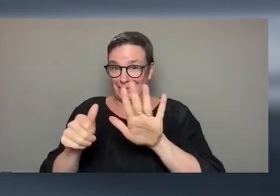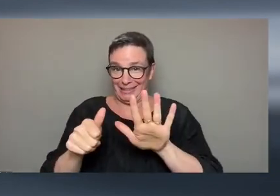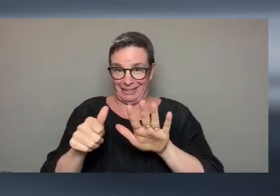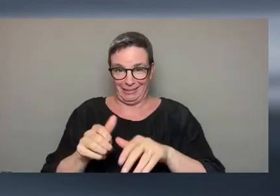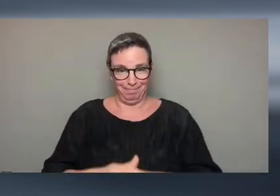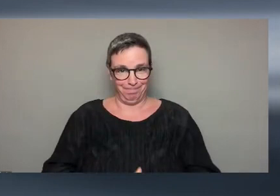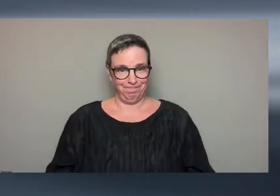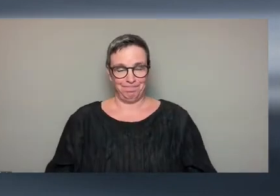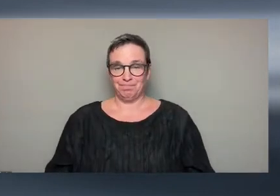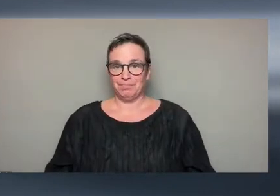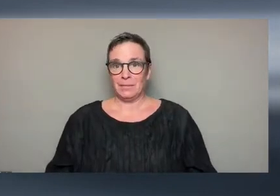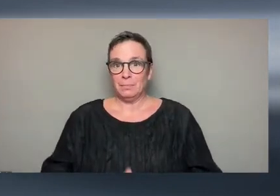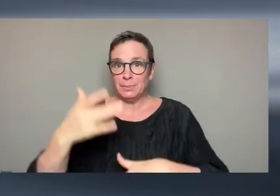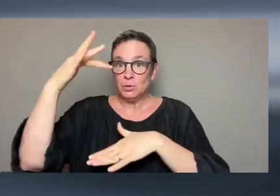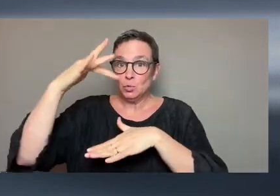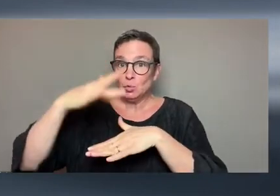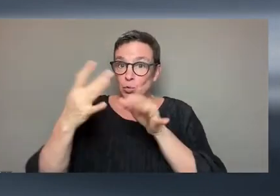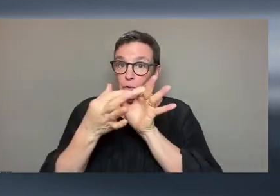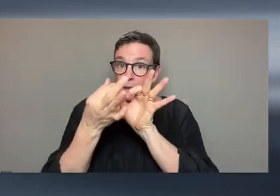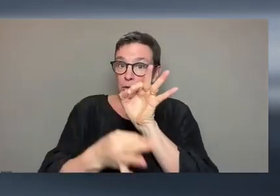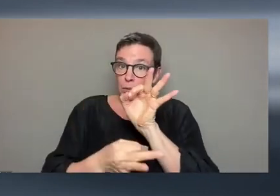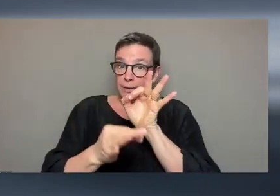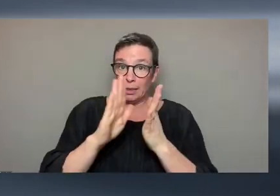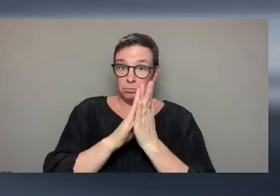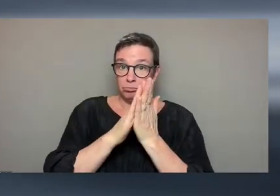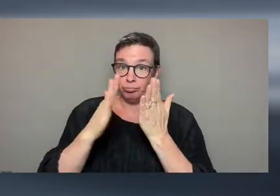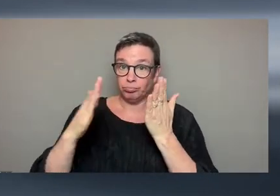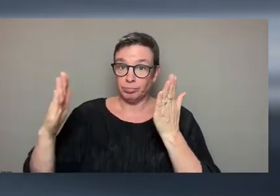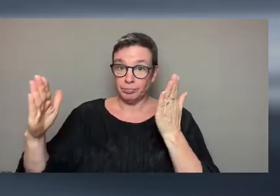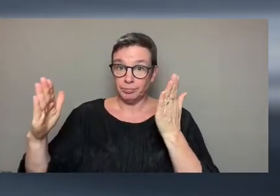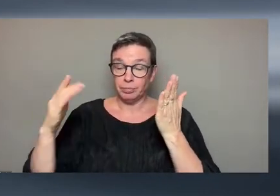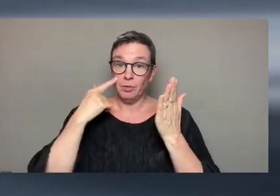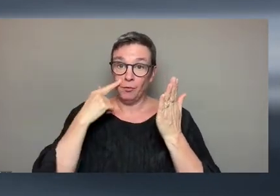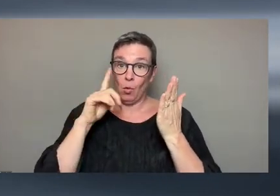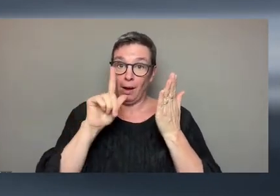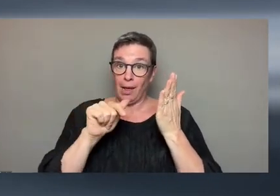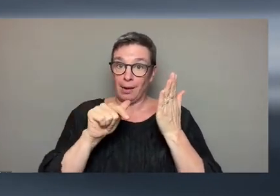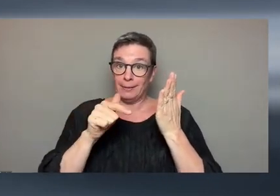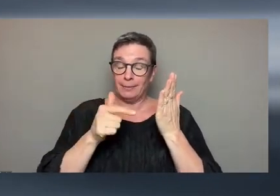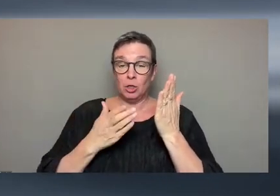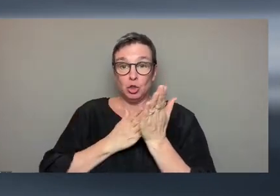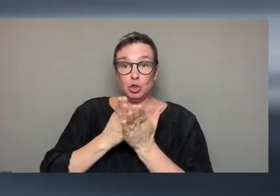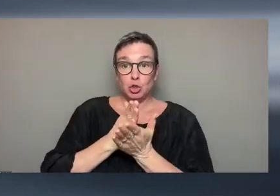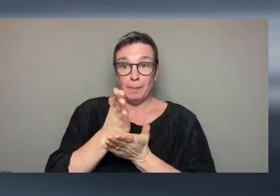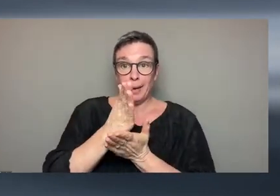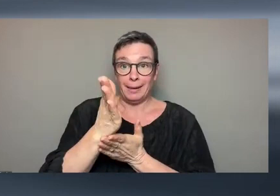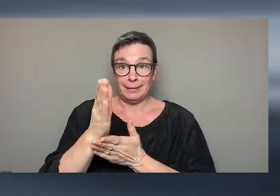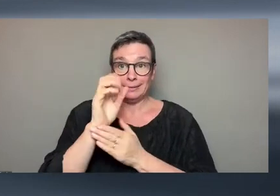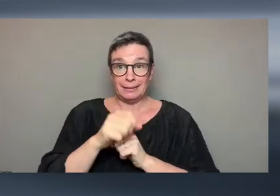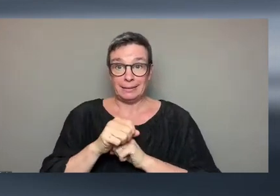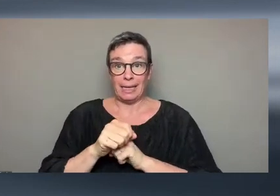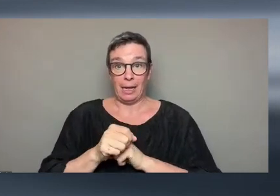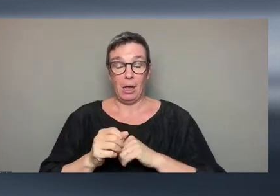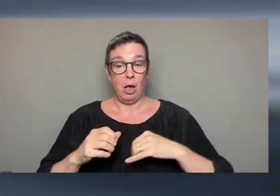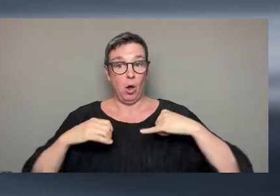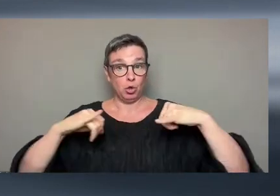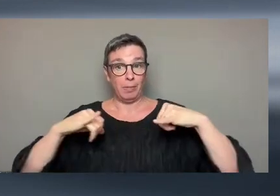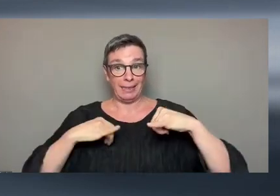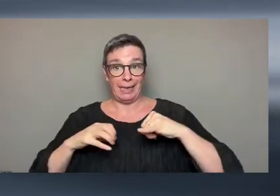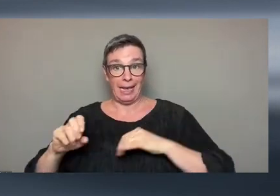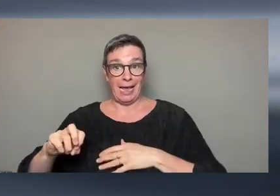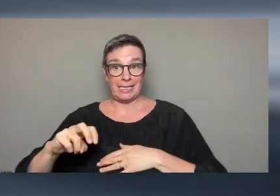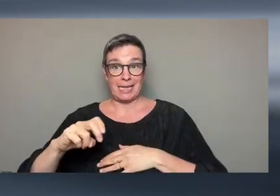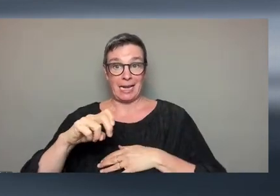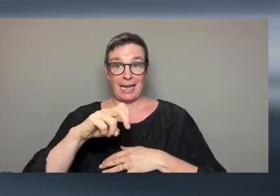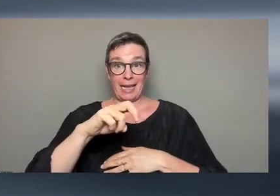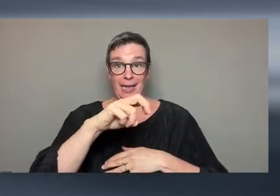En affichant de nouveau le résultat sur une carte, on voit que le chemin prend tout de suite les escaliers droit devant pour monter sur le plateau de